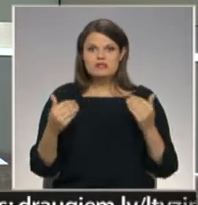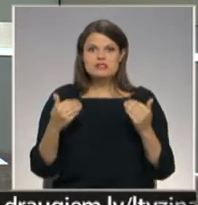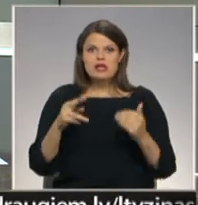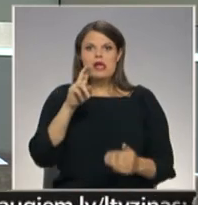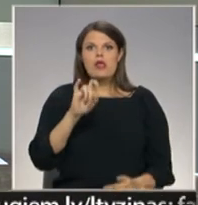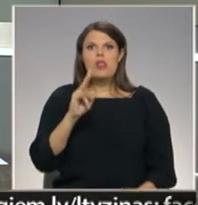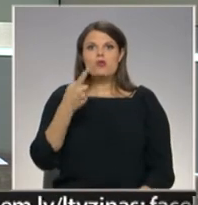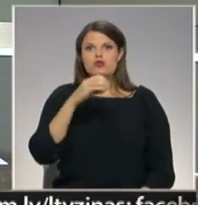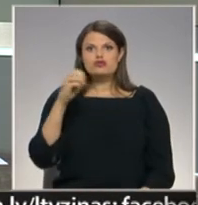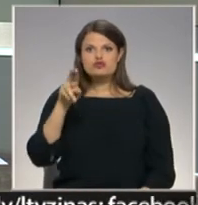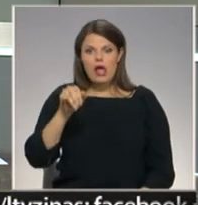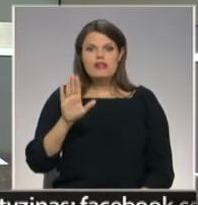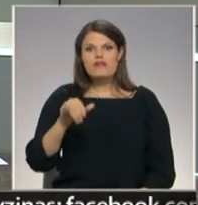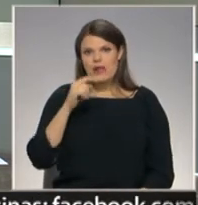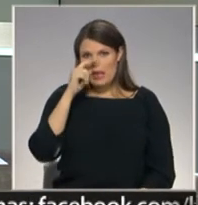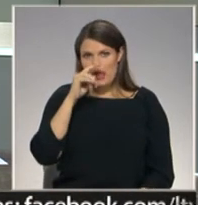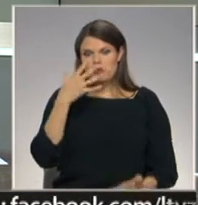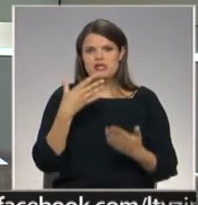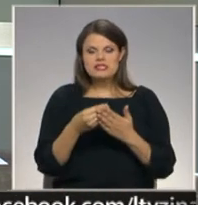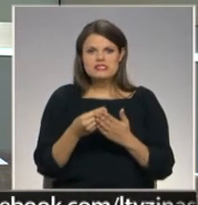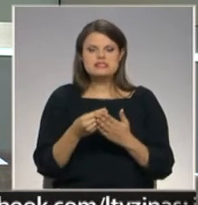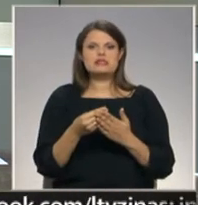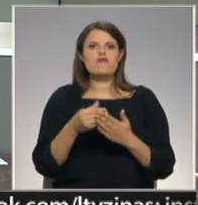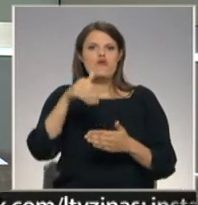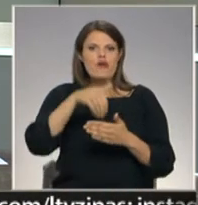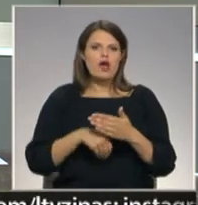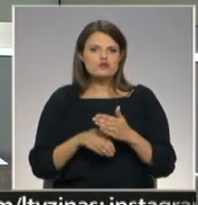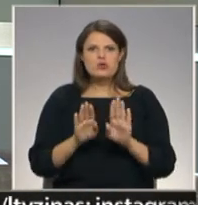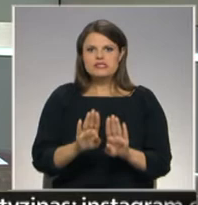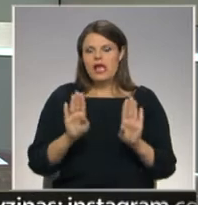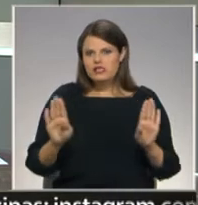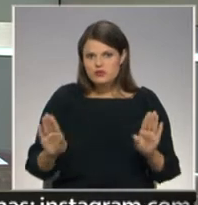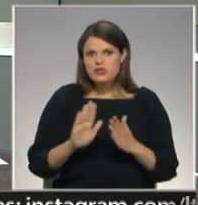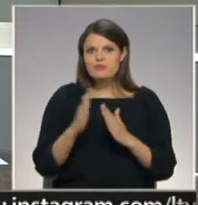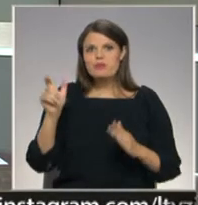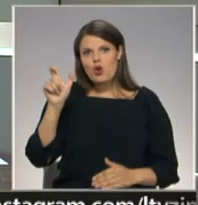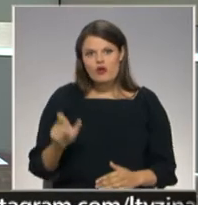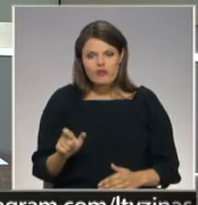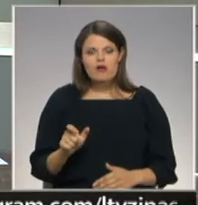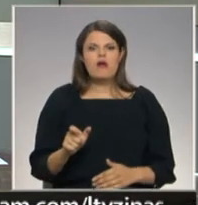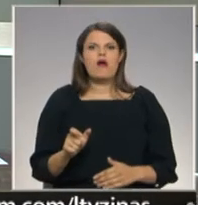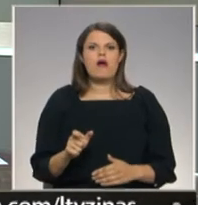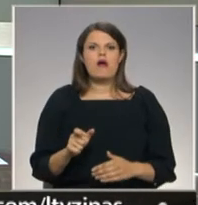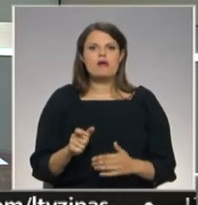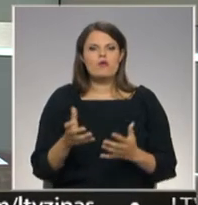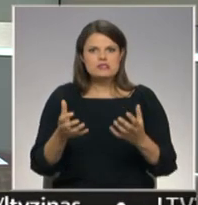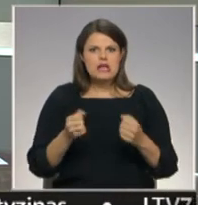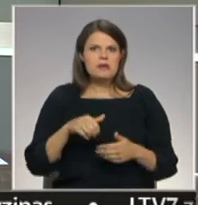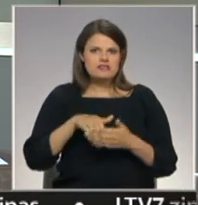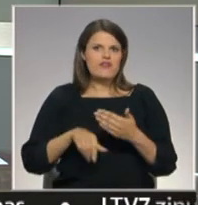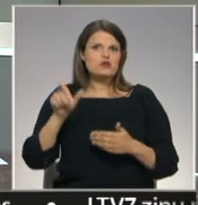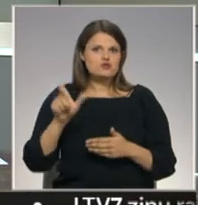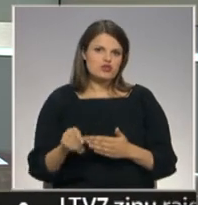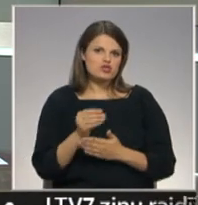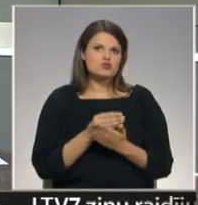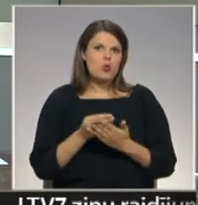var lepoties ar savu interaktīvu vēstures ekspozīciju. Bibliotekāra, kura uzņēmās vietējās vēsturnieces lomu nu jau pensijā, bet